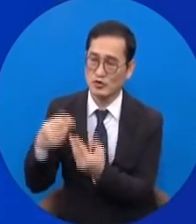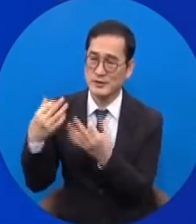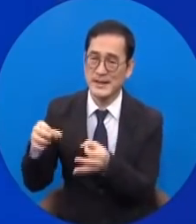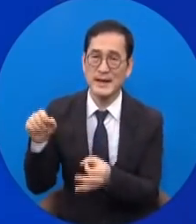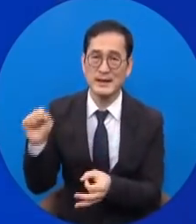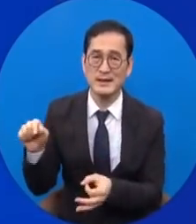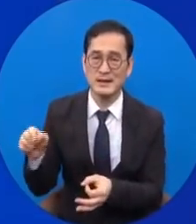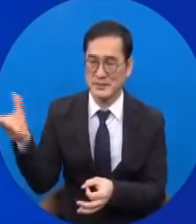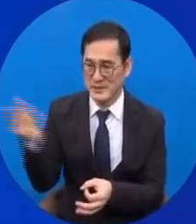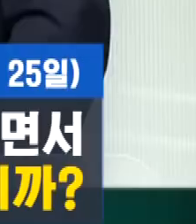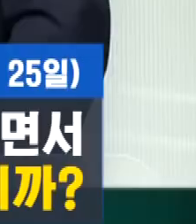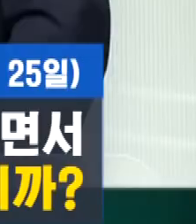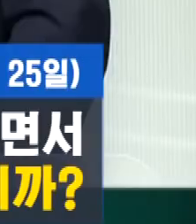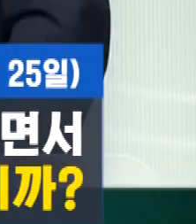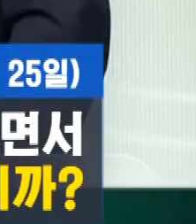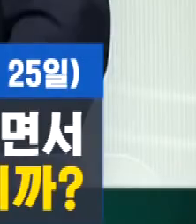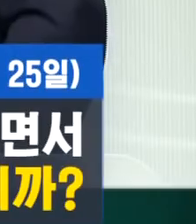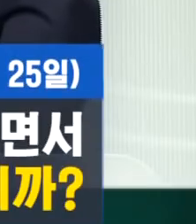썼죠